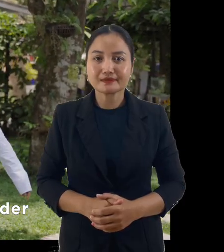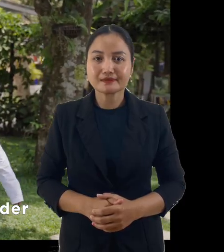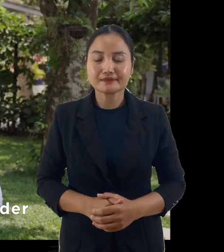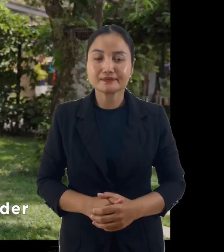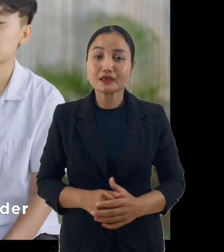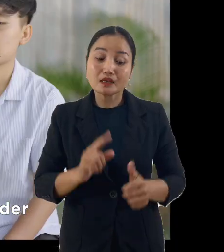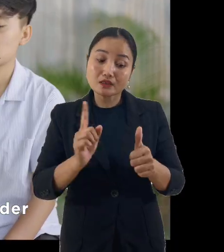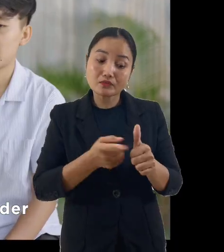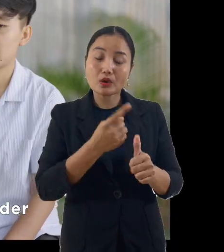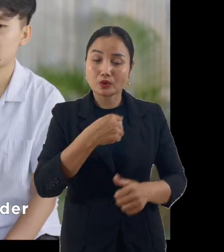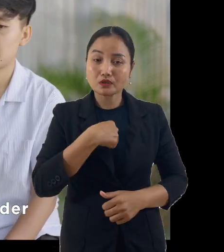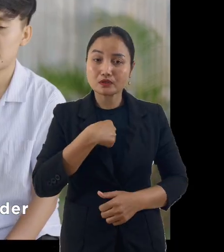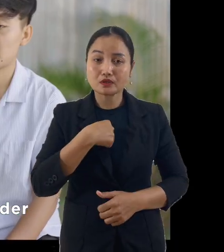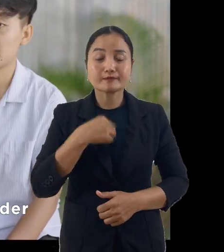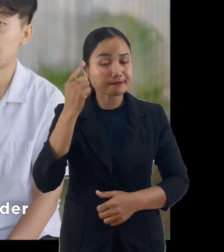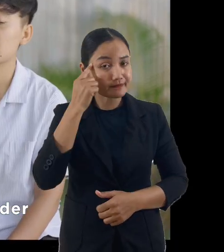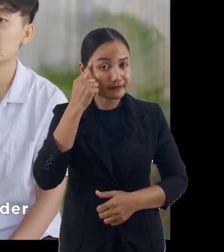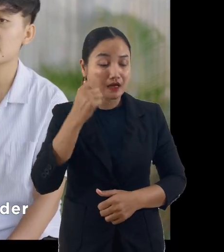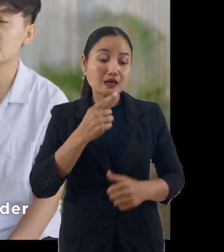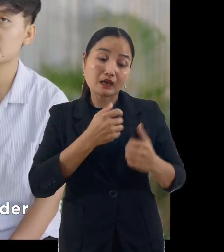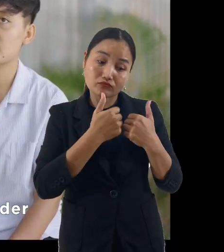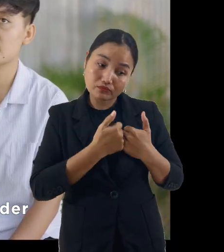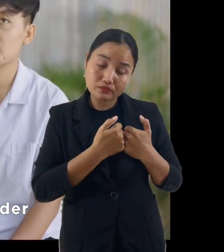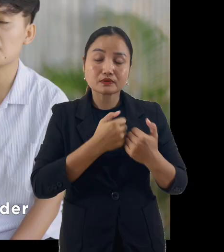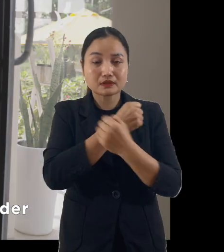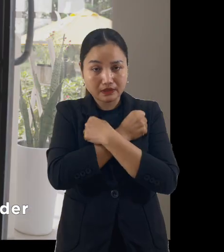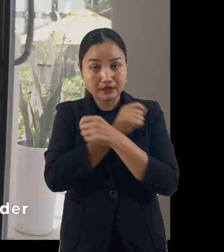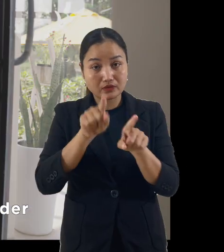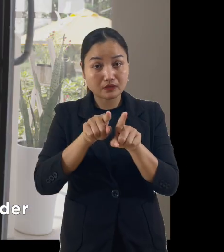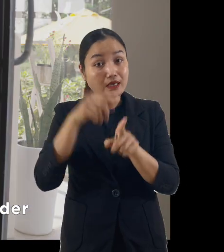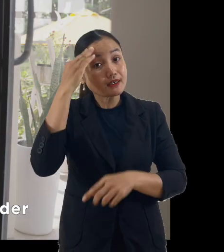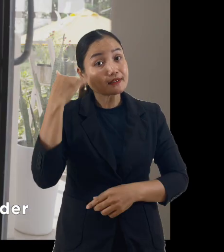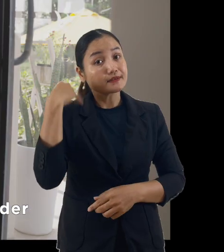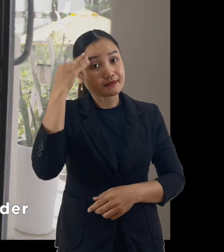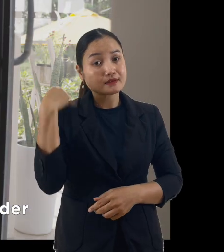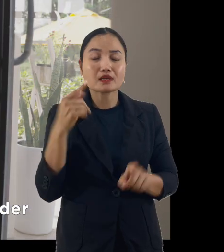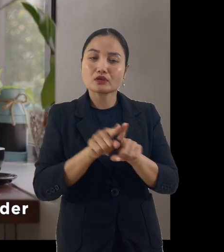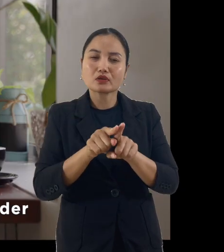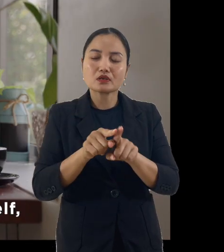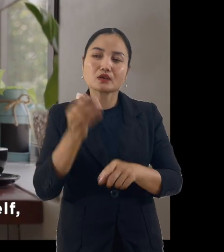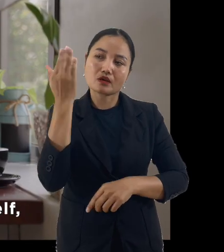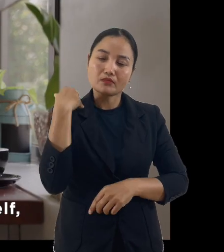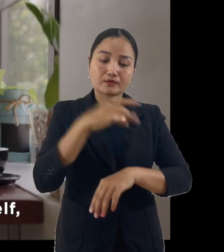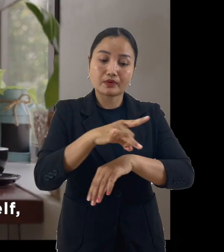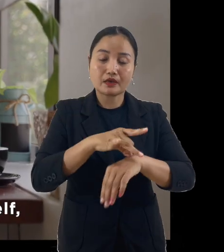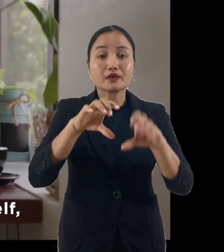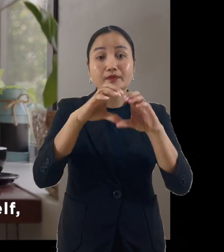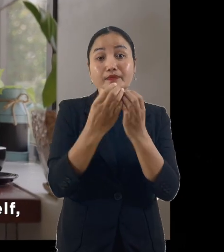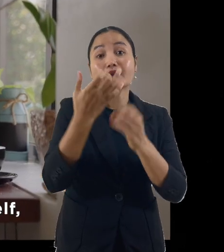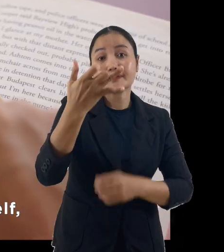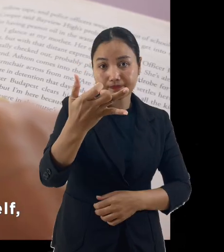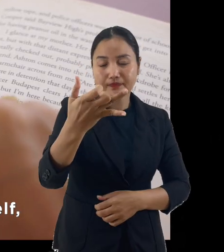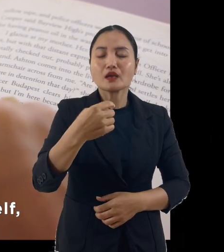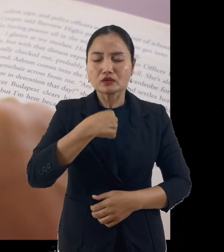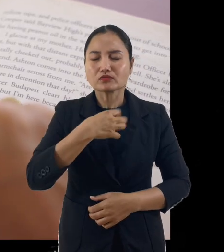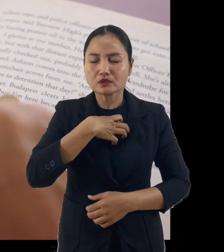ខ្ញុំចាប់ដើមដឹងតែខ្លួនឯងចាប់ដើមស្រឡាញ់ភេទដូចគ្នាគឺនៅកំឡុងដែលខ្ញុំរៀនថ្នាក់ទី7ហើយខ្ញុំតែងតែច